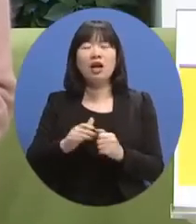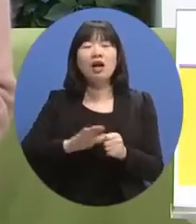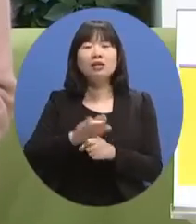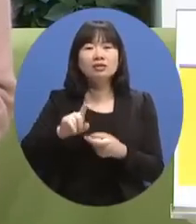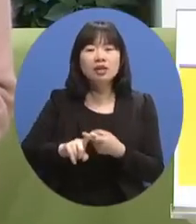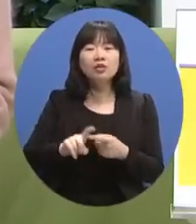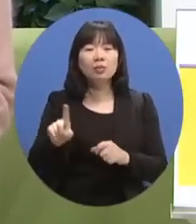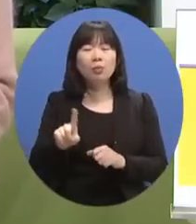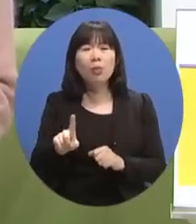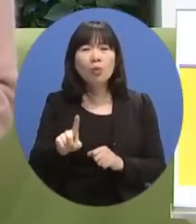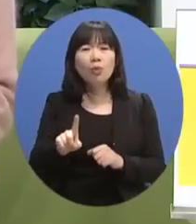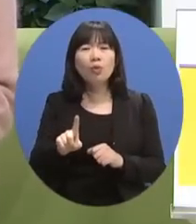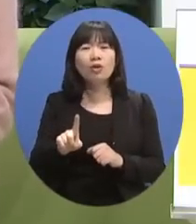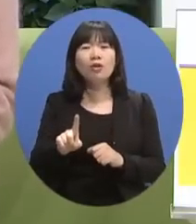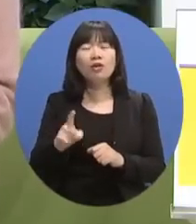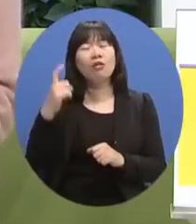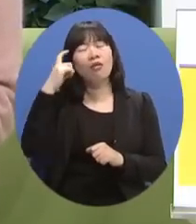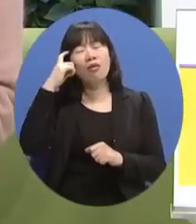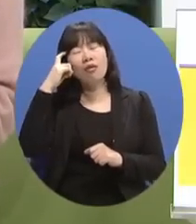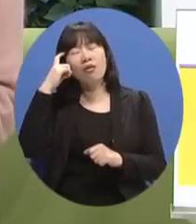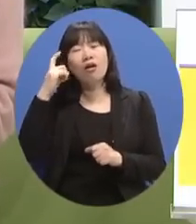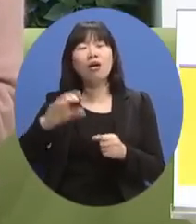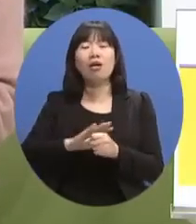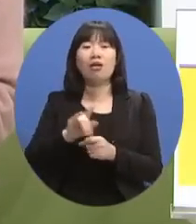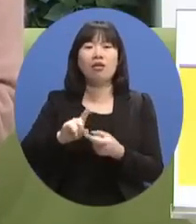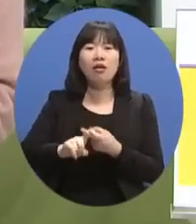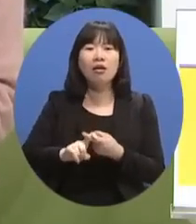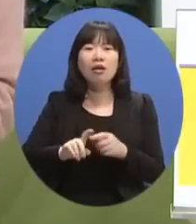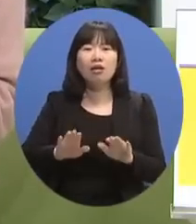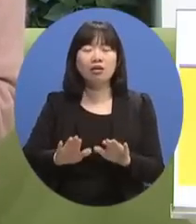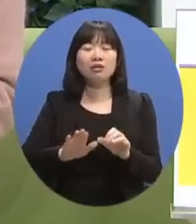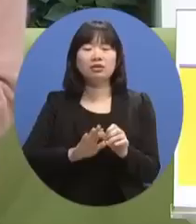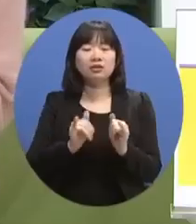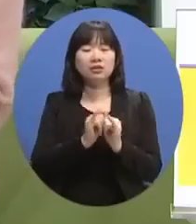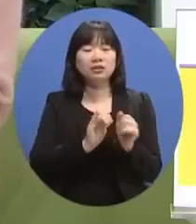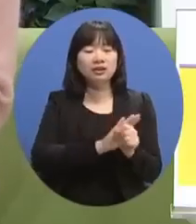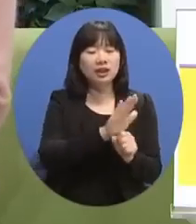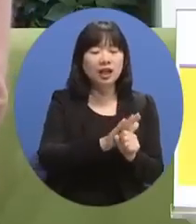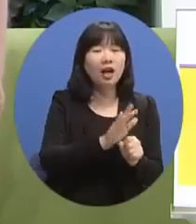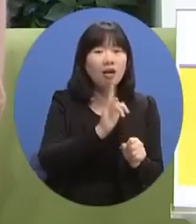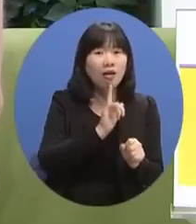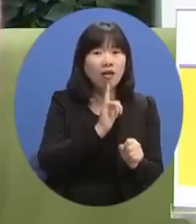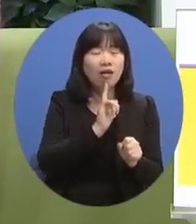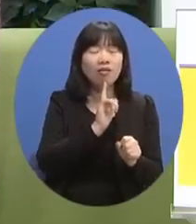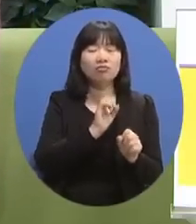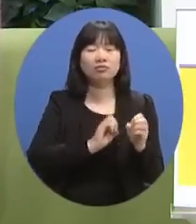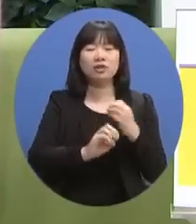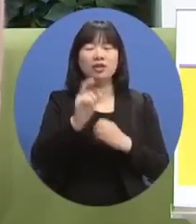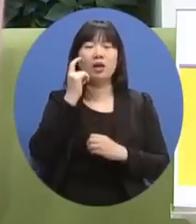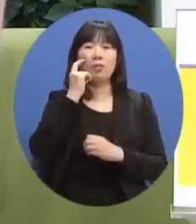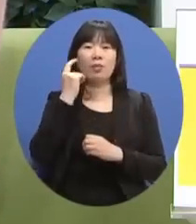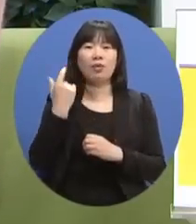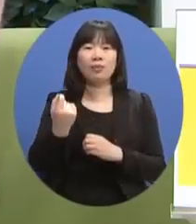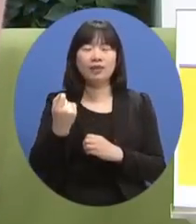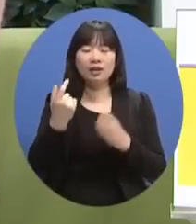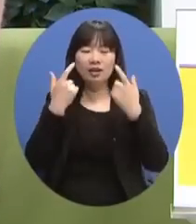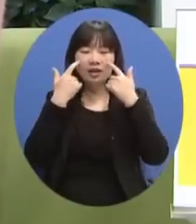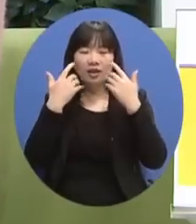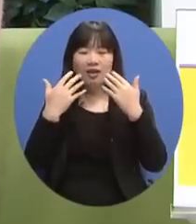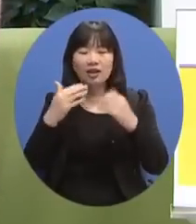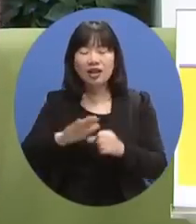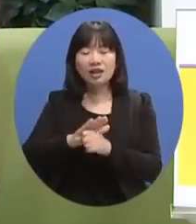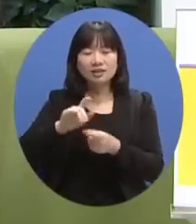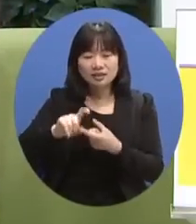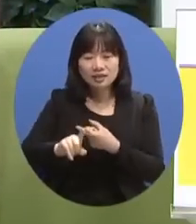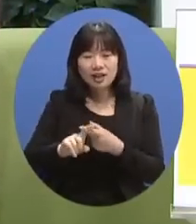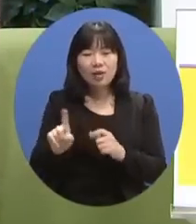뭐야? 그러면 애착이 사랑? 이렇게밖에 대답을 못해요. 정확하게 애착이라는